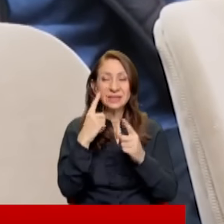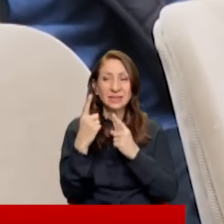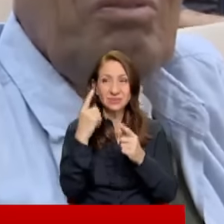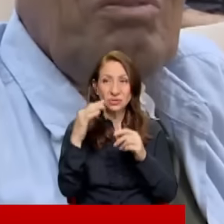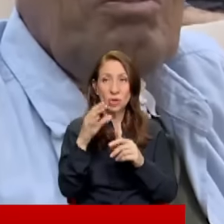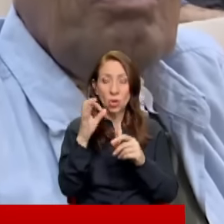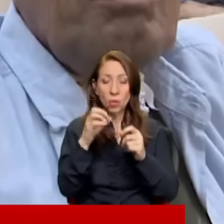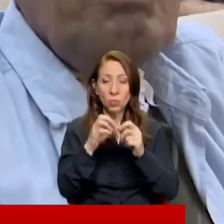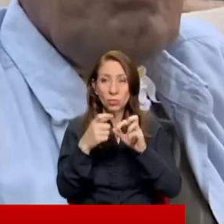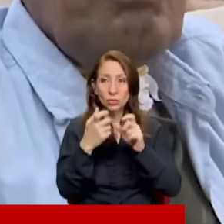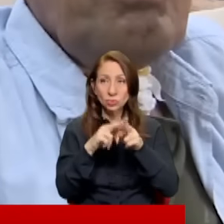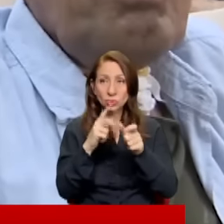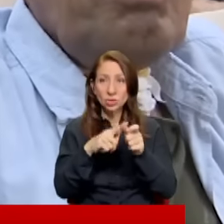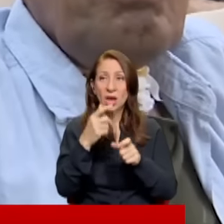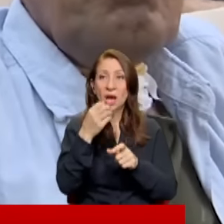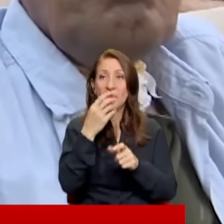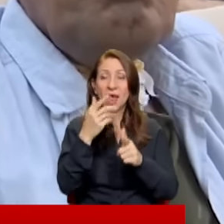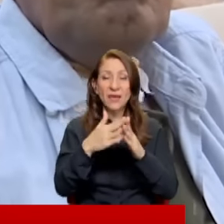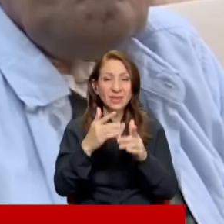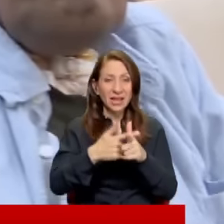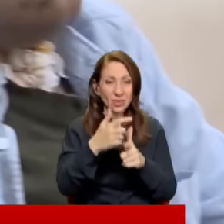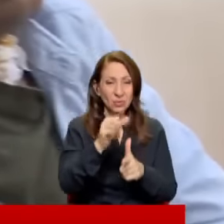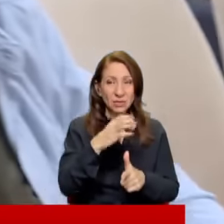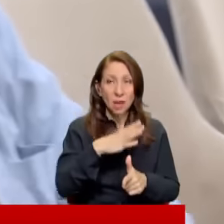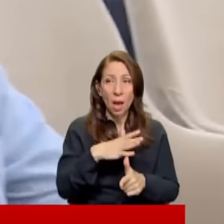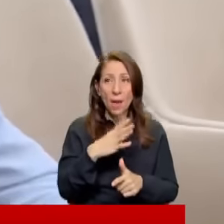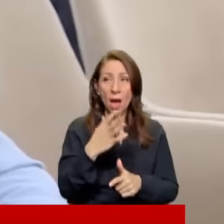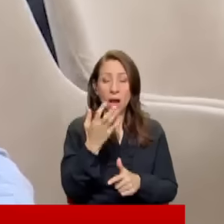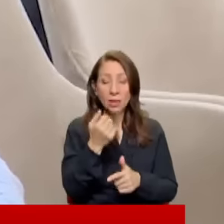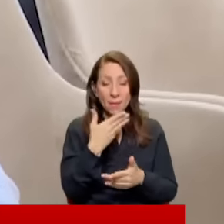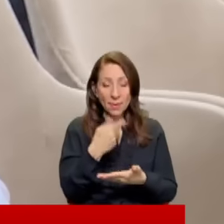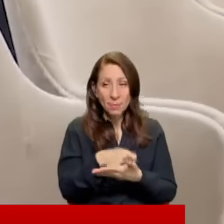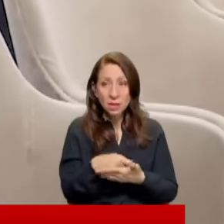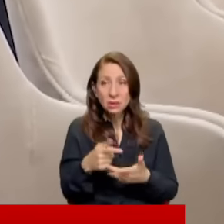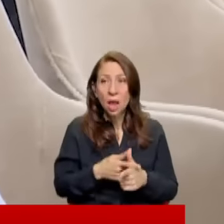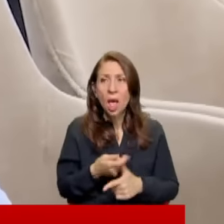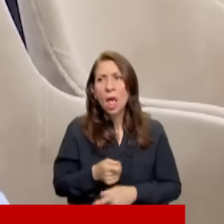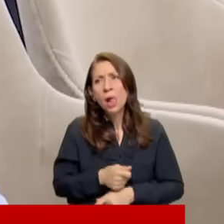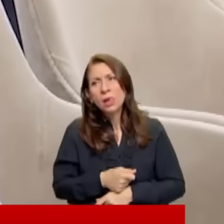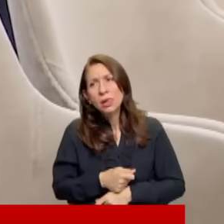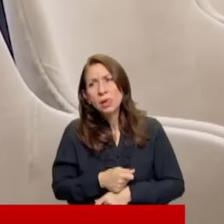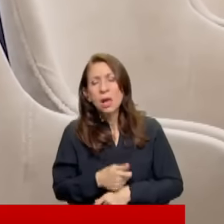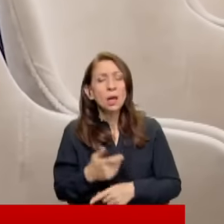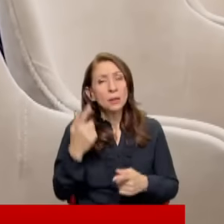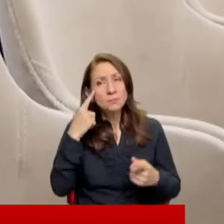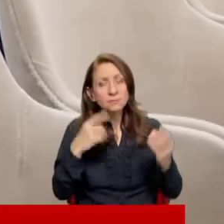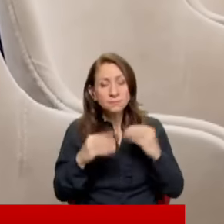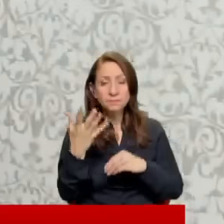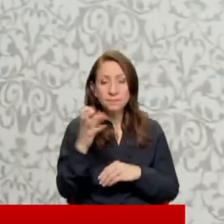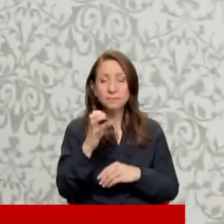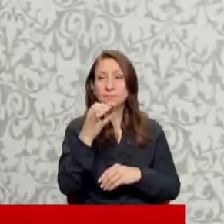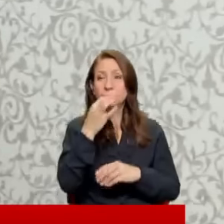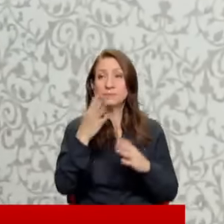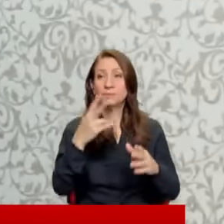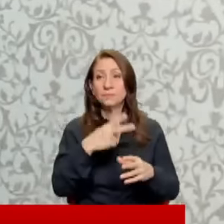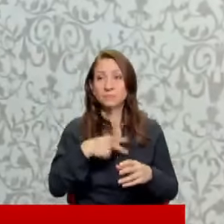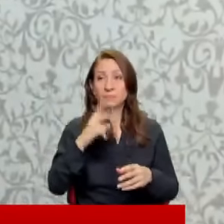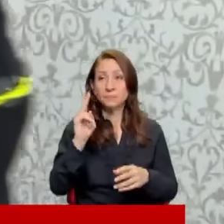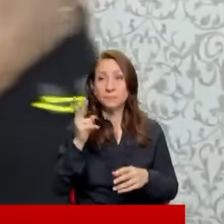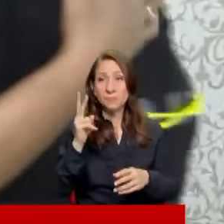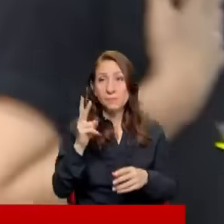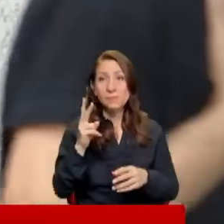Obruk Çu çifti Ankara'da ev kiralamak istedi ama aldıkları emekli maaşıyla kira ödeyemeyecek için 5 aydır Ankara Büyükşehir